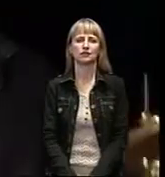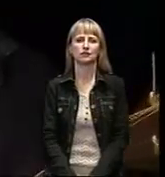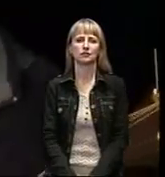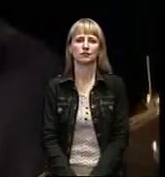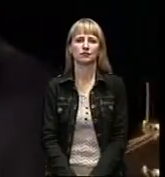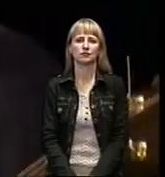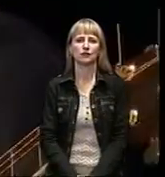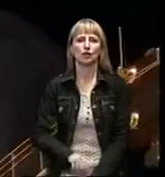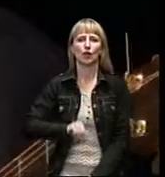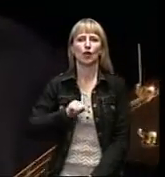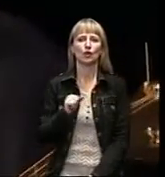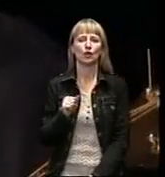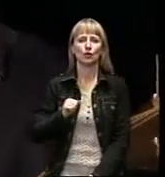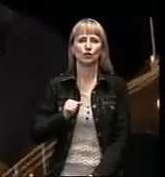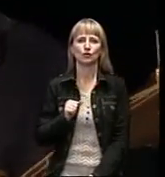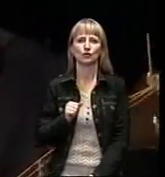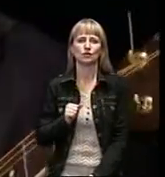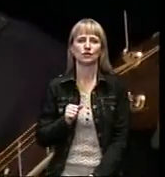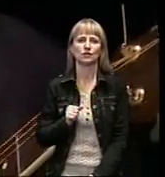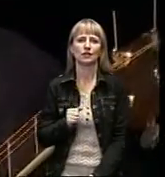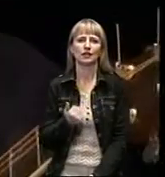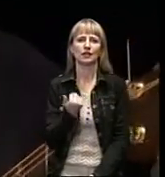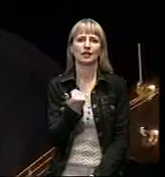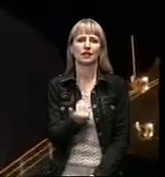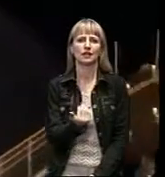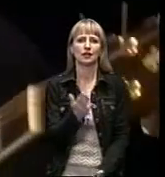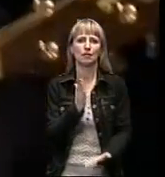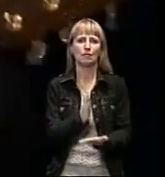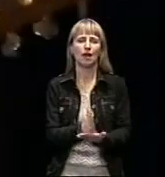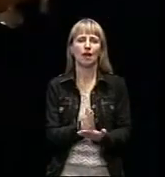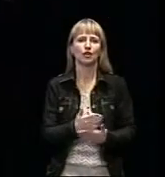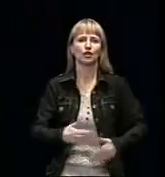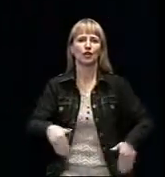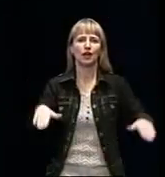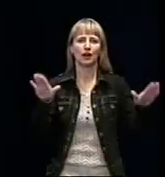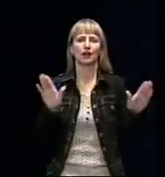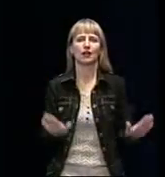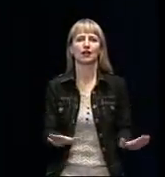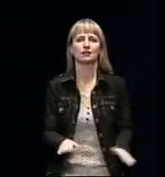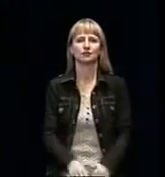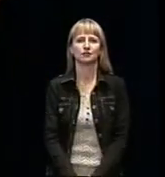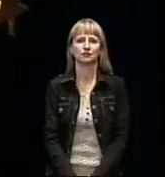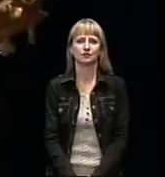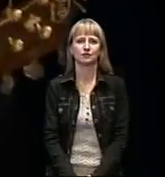біль. Друже, ти маєш крила,